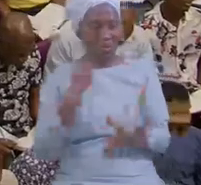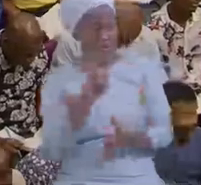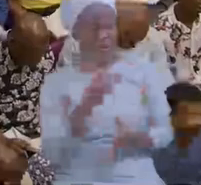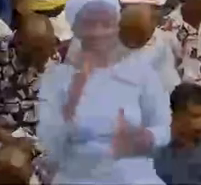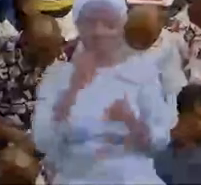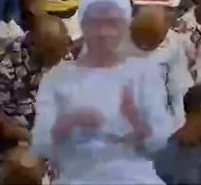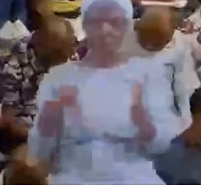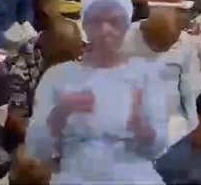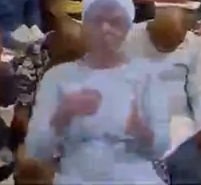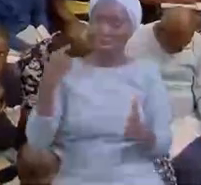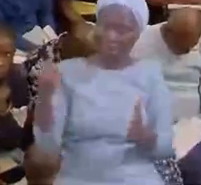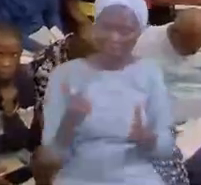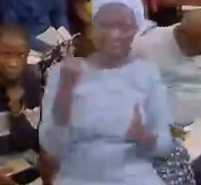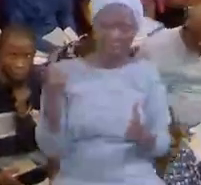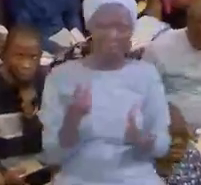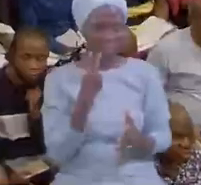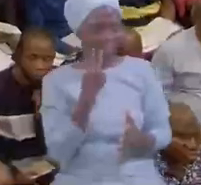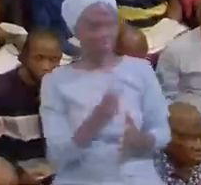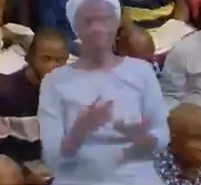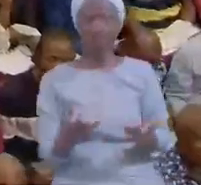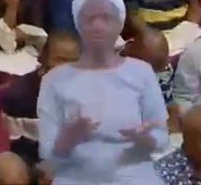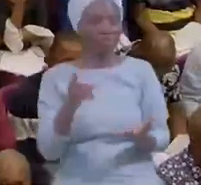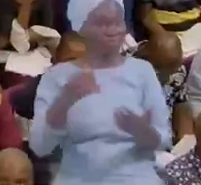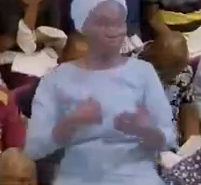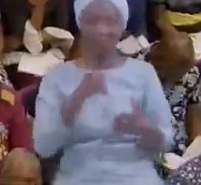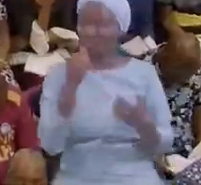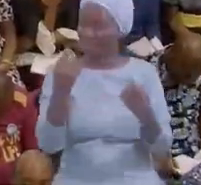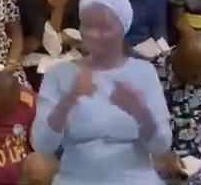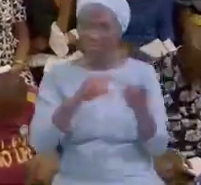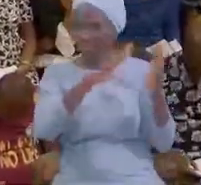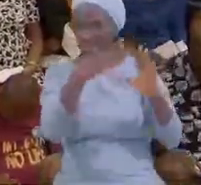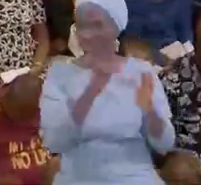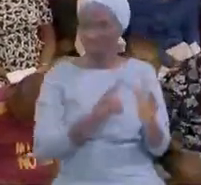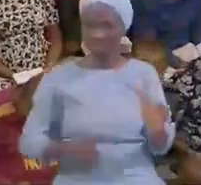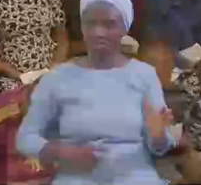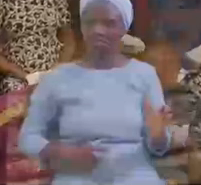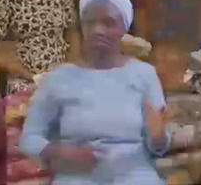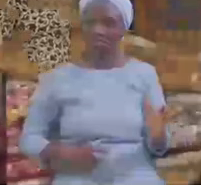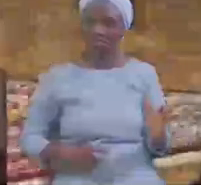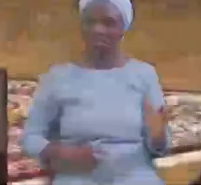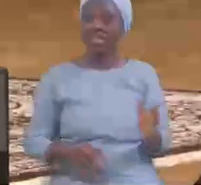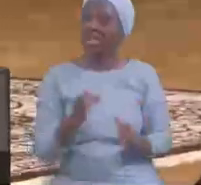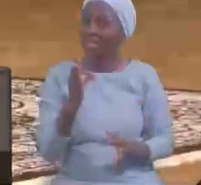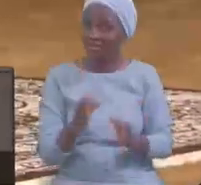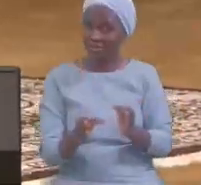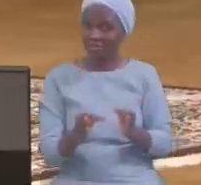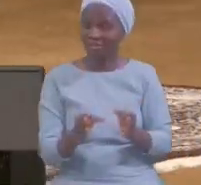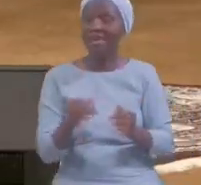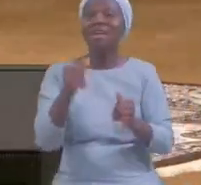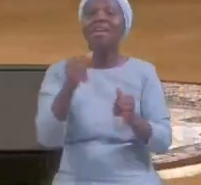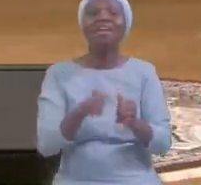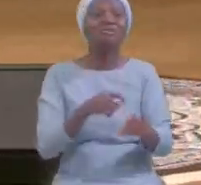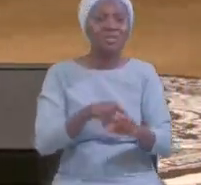toujours, alors nous ne sommes pas réellement venus devant le Seigneur. Si chaque fois que nous